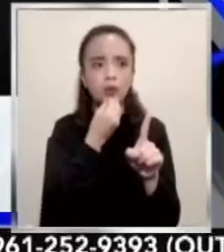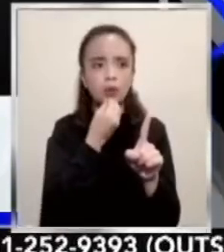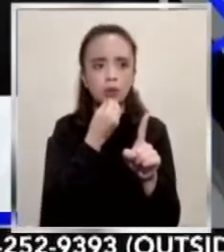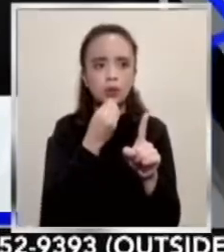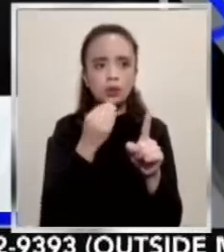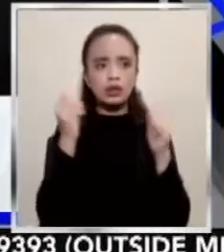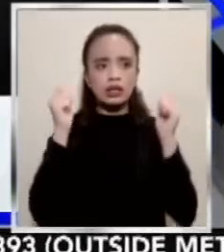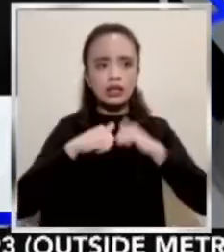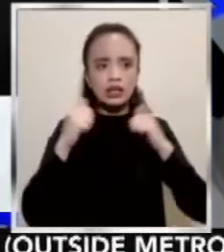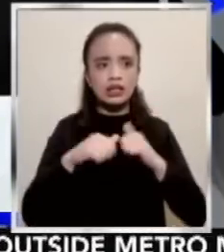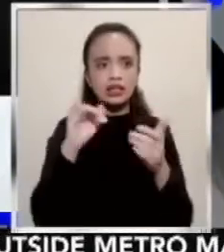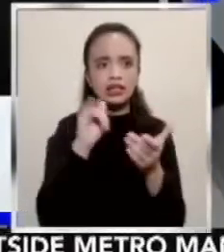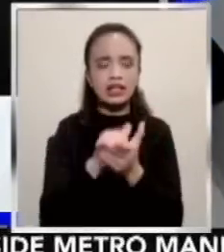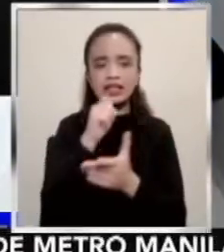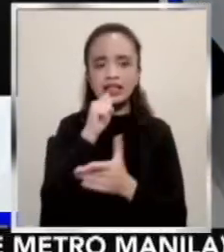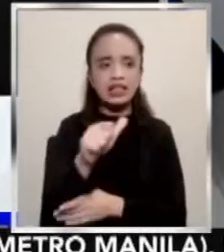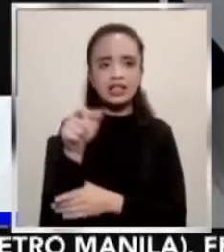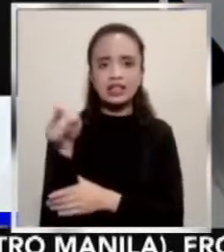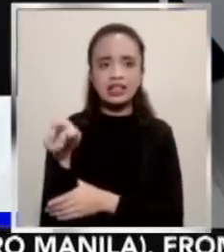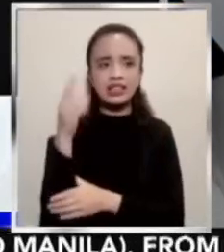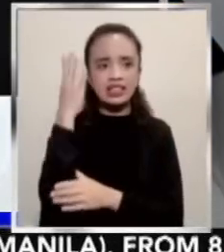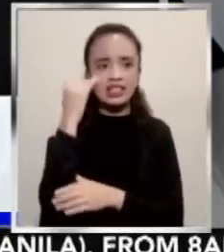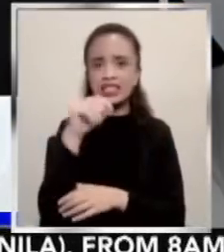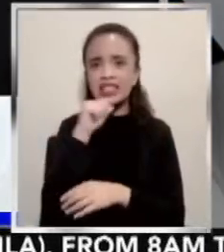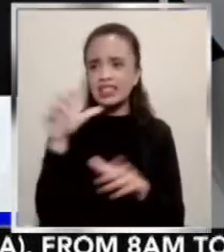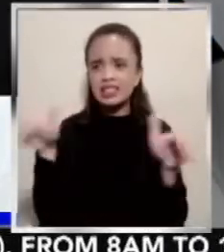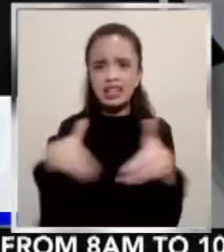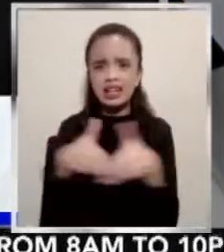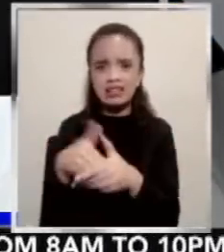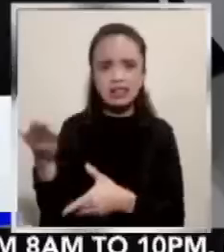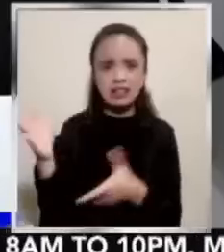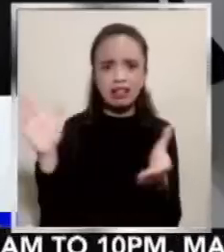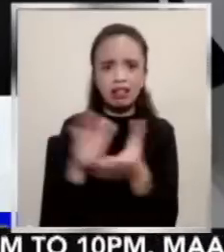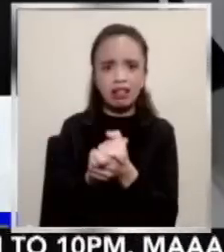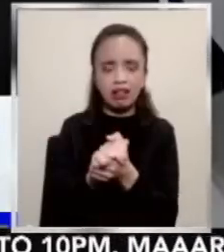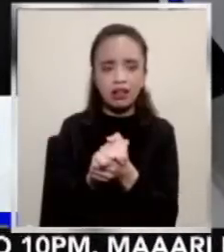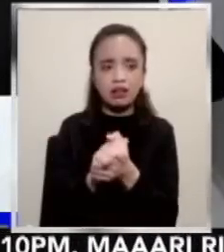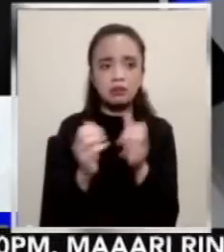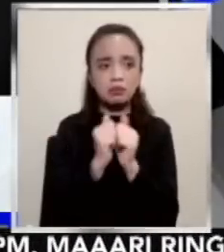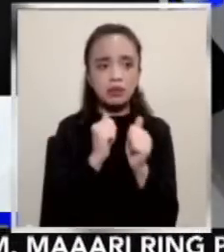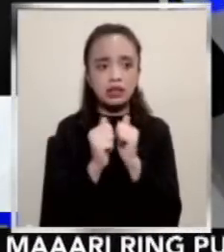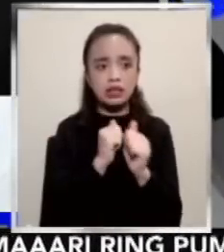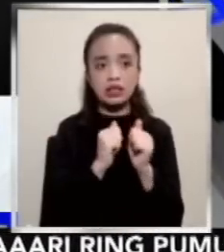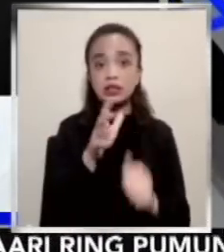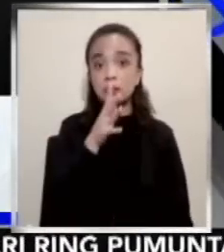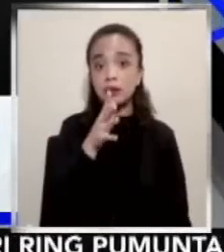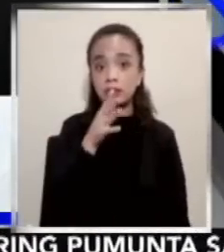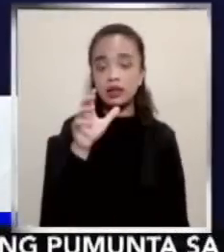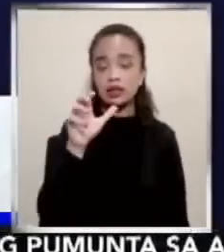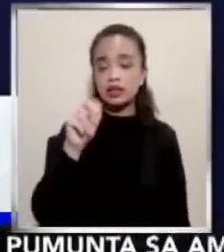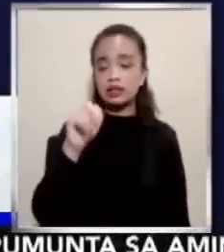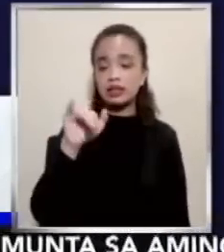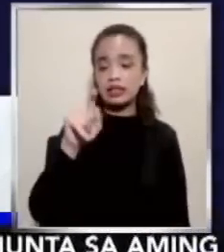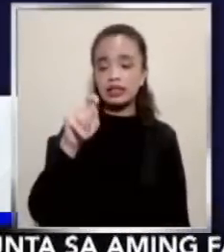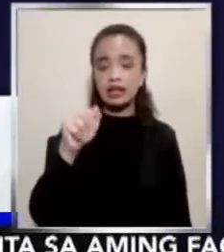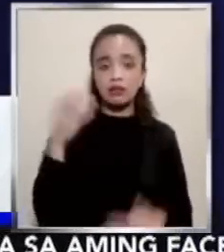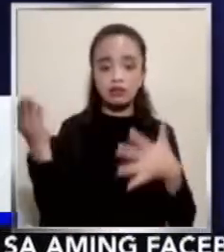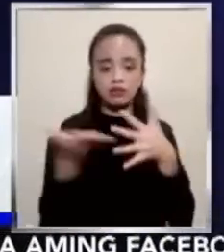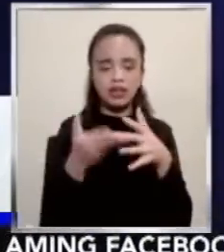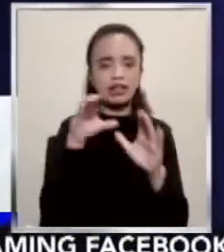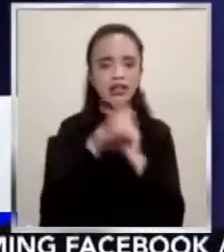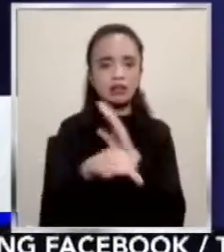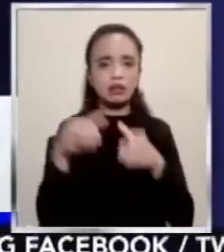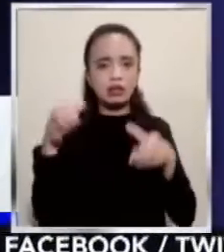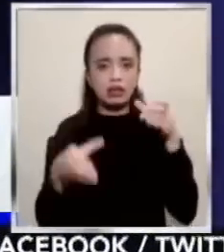ang eredero ni Monica dahil hindi sila kasal. Na-preclude tuloy si Nanay Nita to file a criminal case. Payo ng abogado